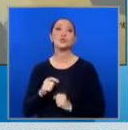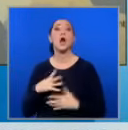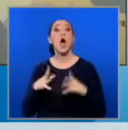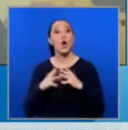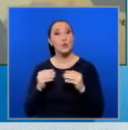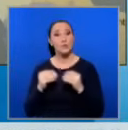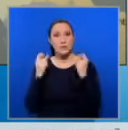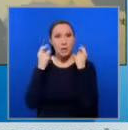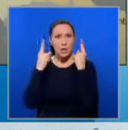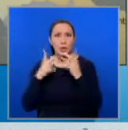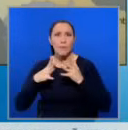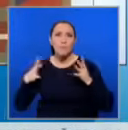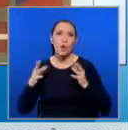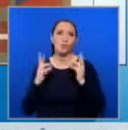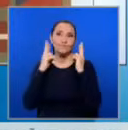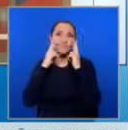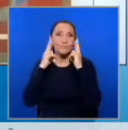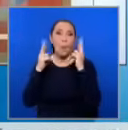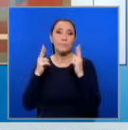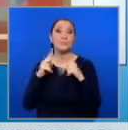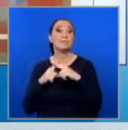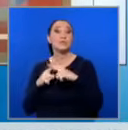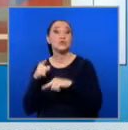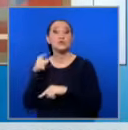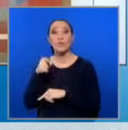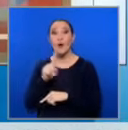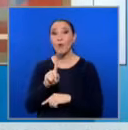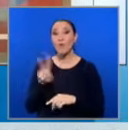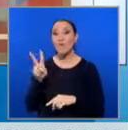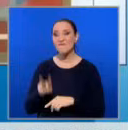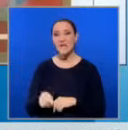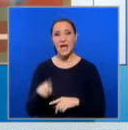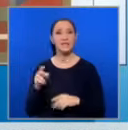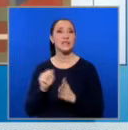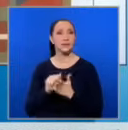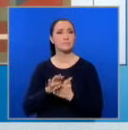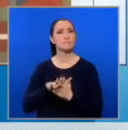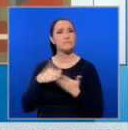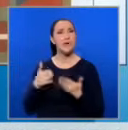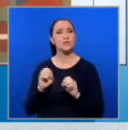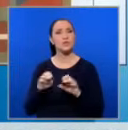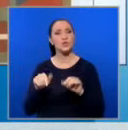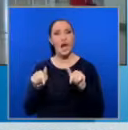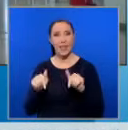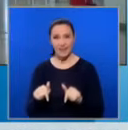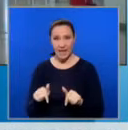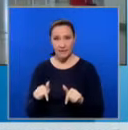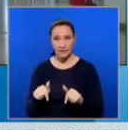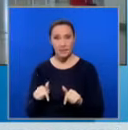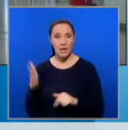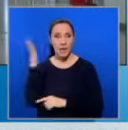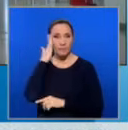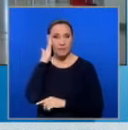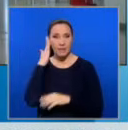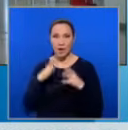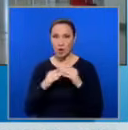румънците реагираха много оптимистично на това, което виенските медии съобщиха днес. Премиерът